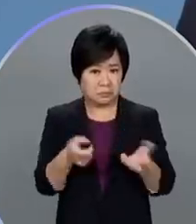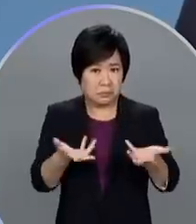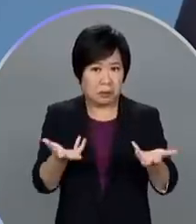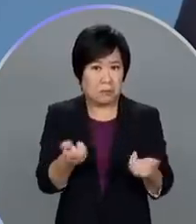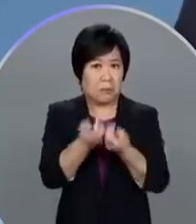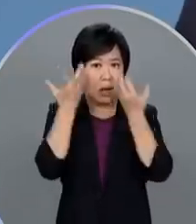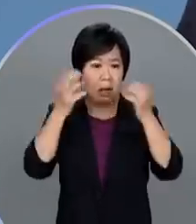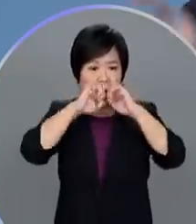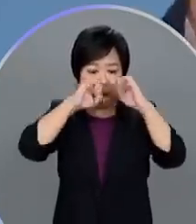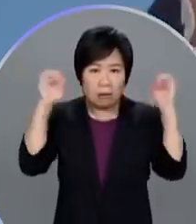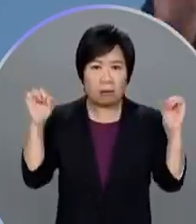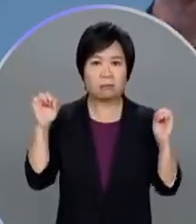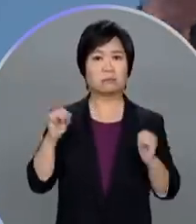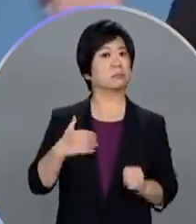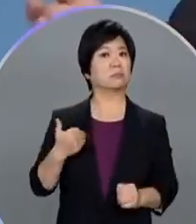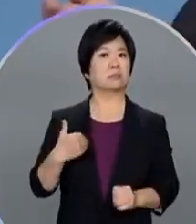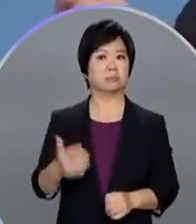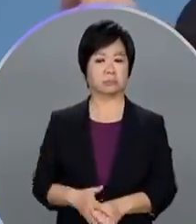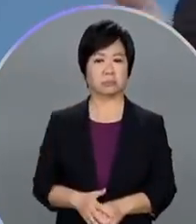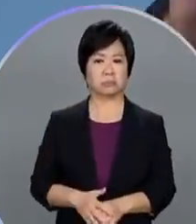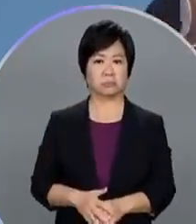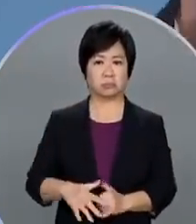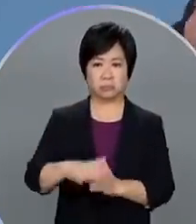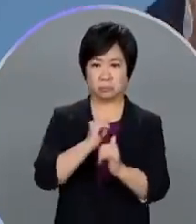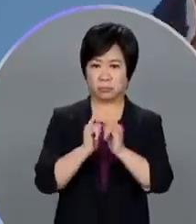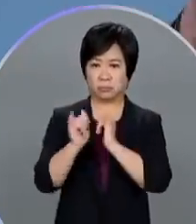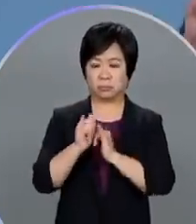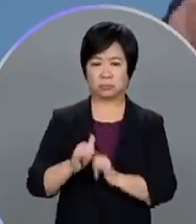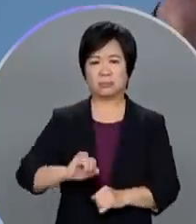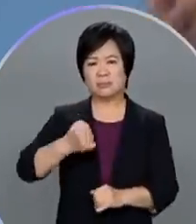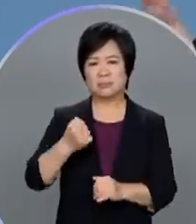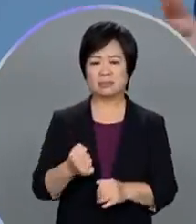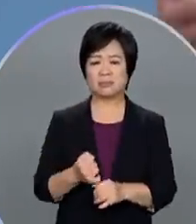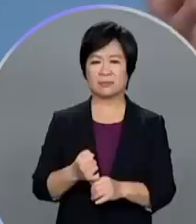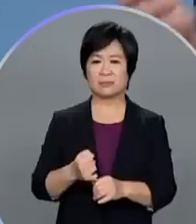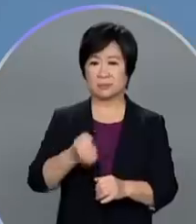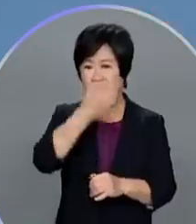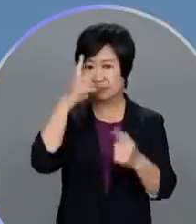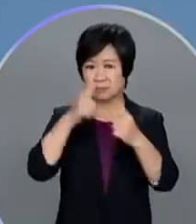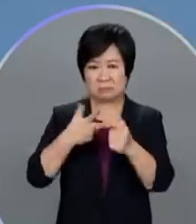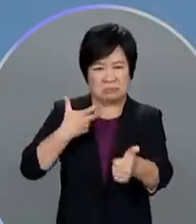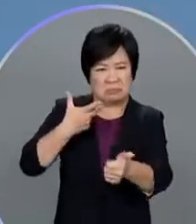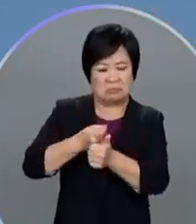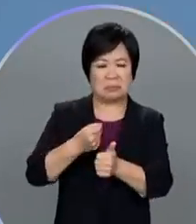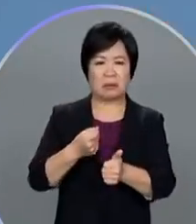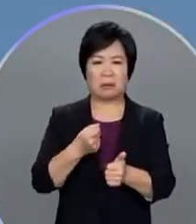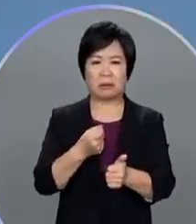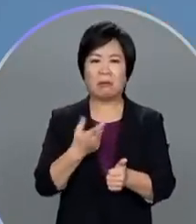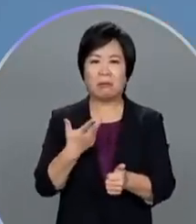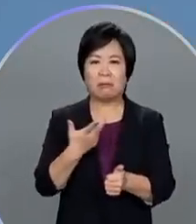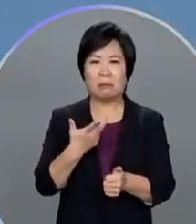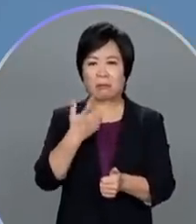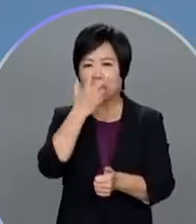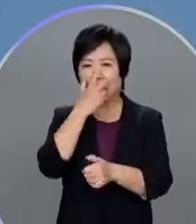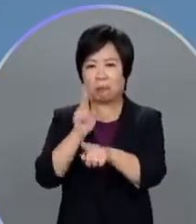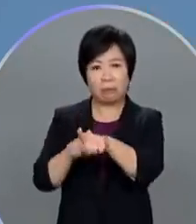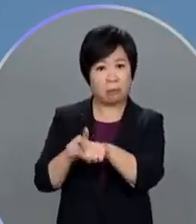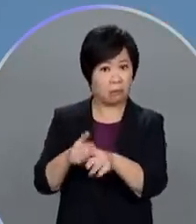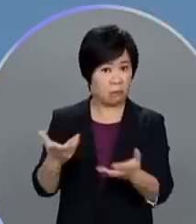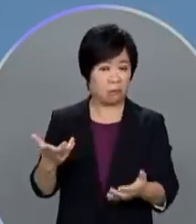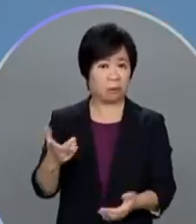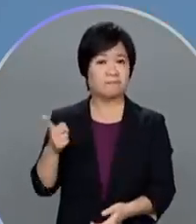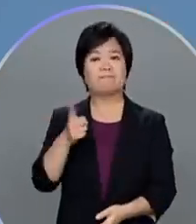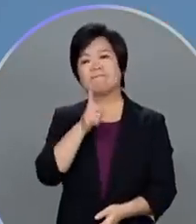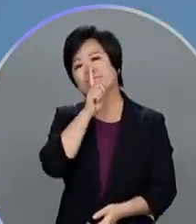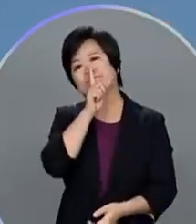道。广大的台湾人民被网络年轻人被洗脑带风向，你一个字都不